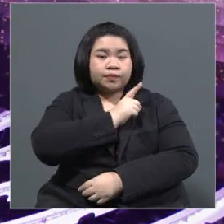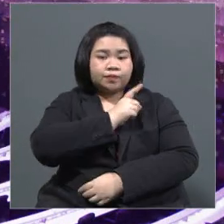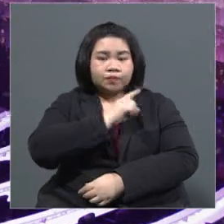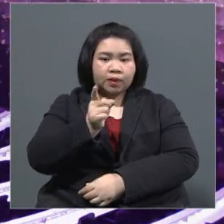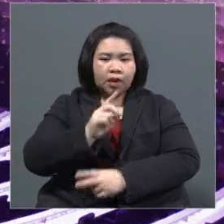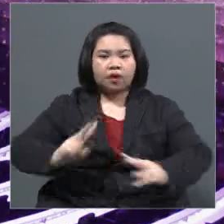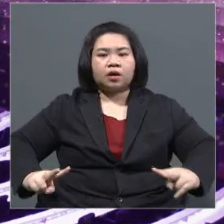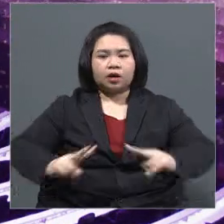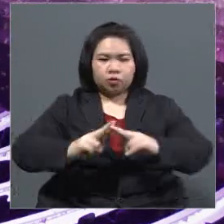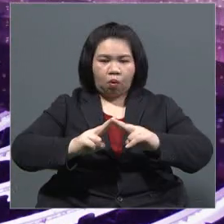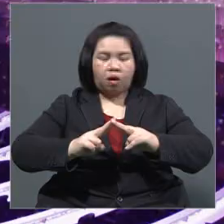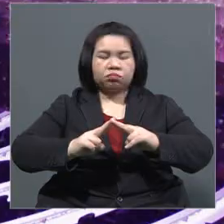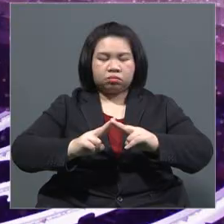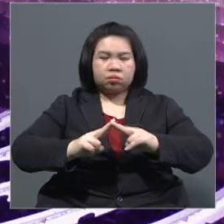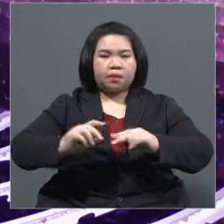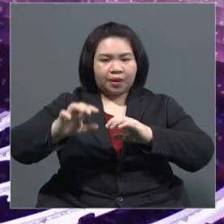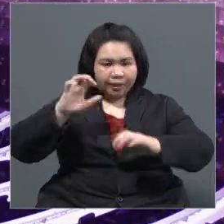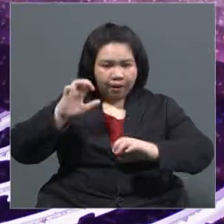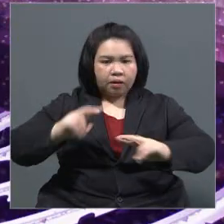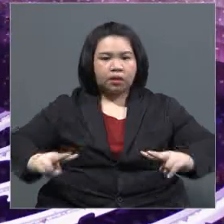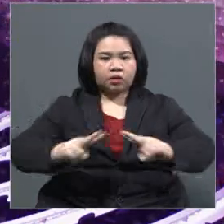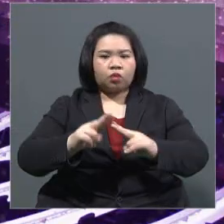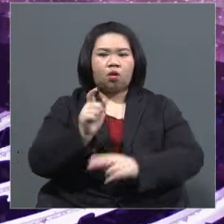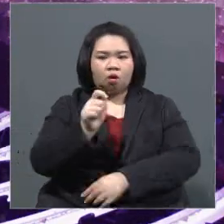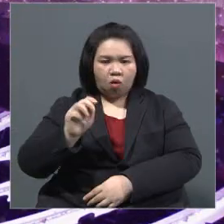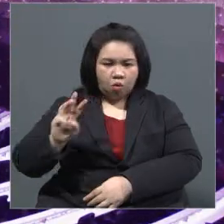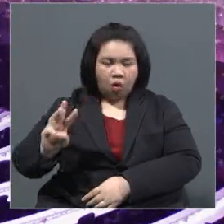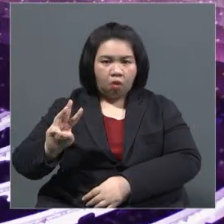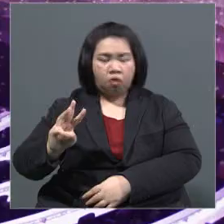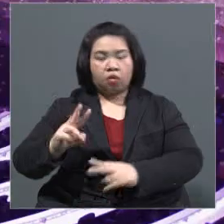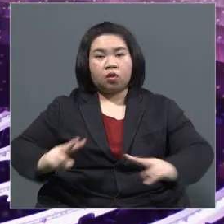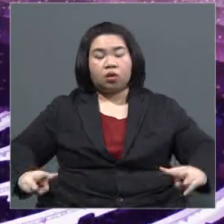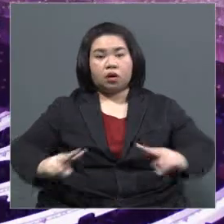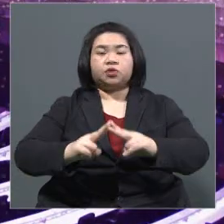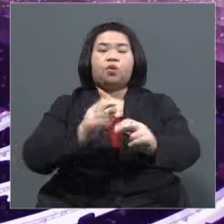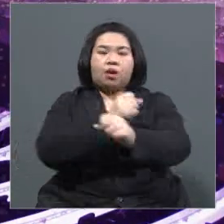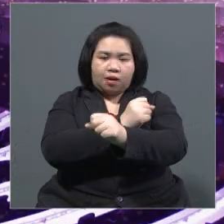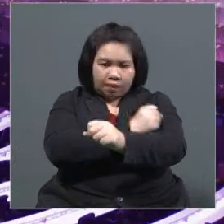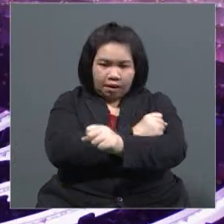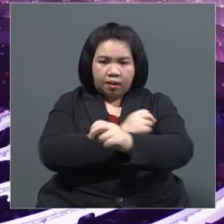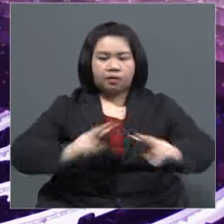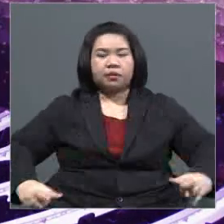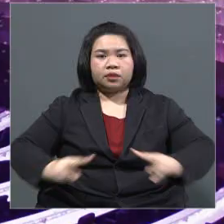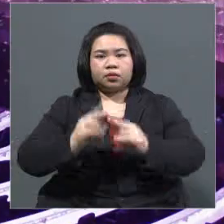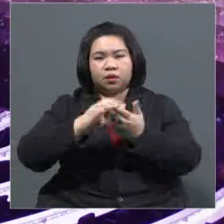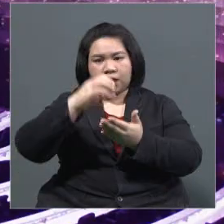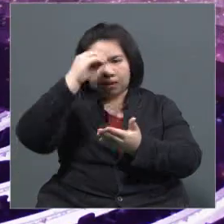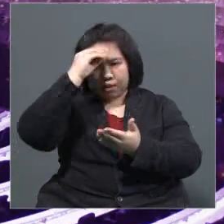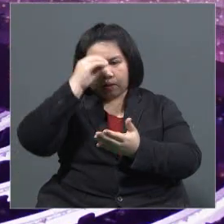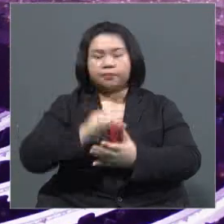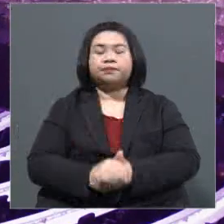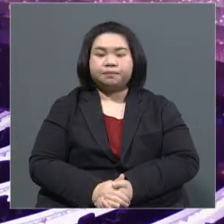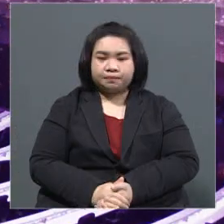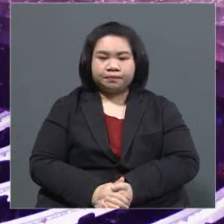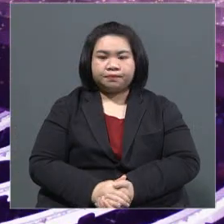กระทรวงมหาดไทยกระทรวงการอุดมศึกษาวิทยาศาสตร์วิจัยและนวัตกรรมกระทรวงแรงงานและกระทรวงศึกษาธิการ